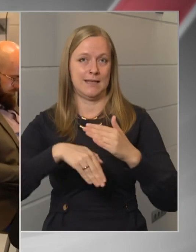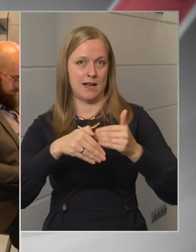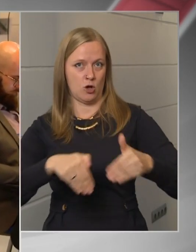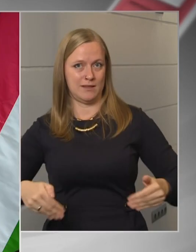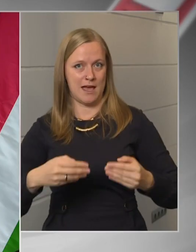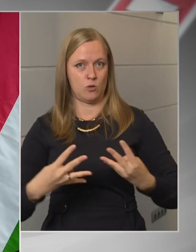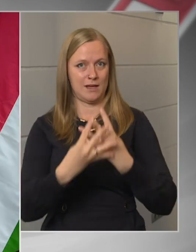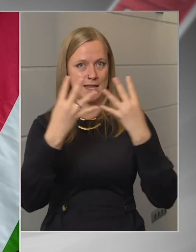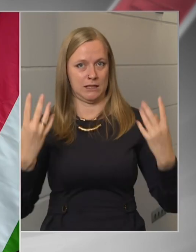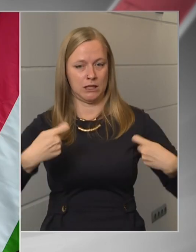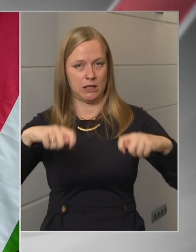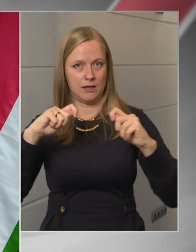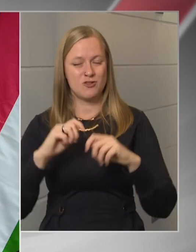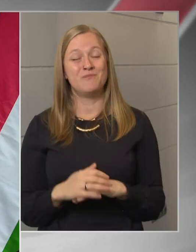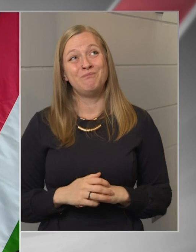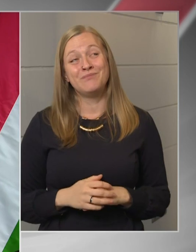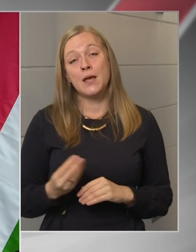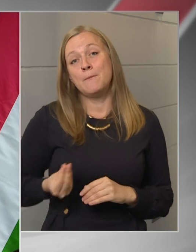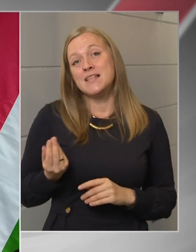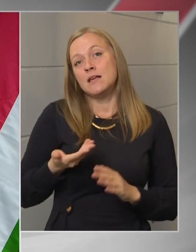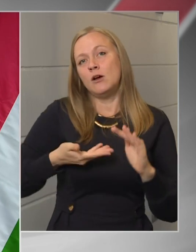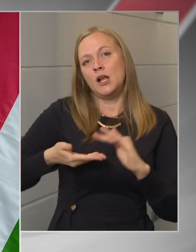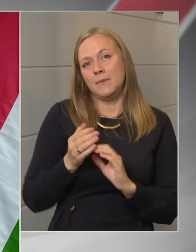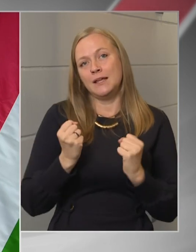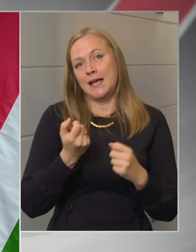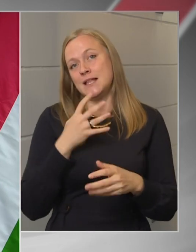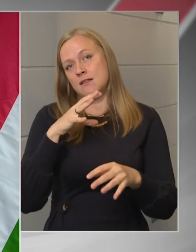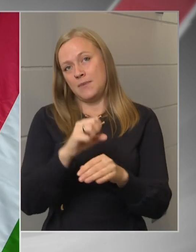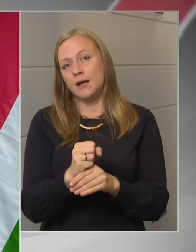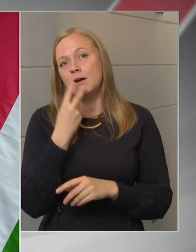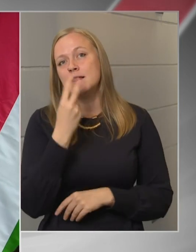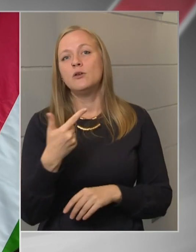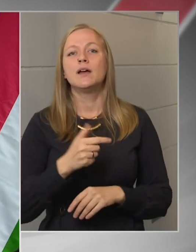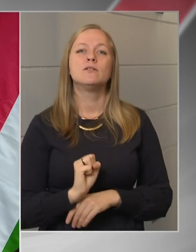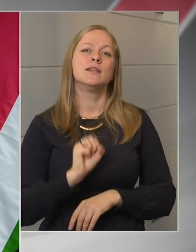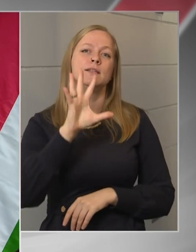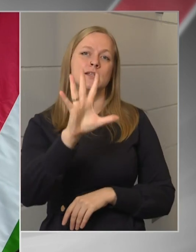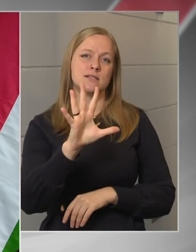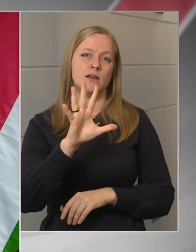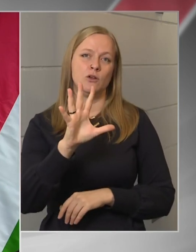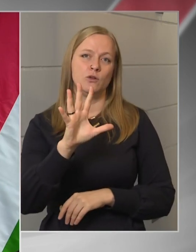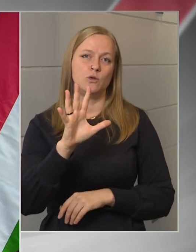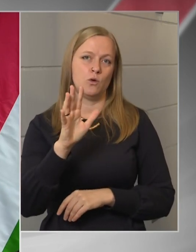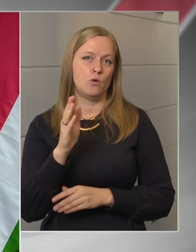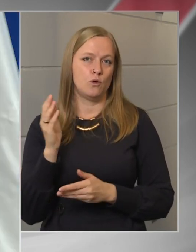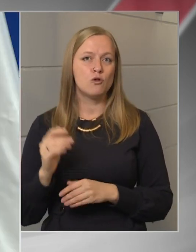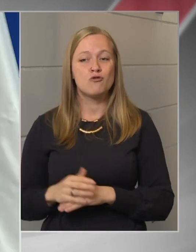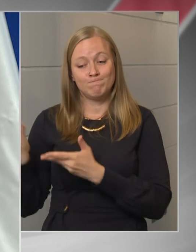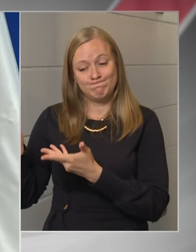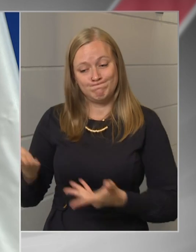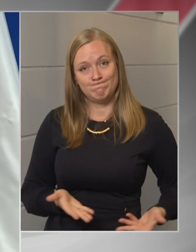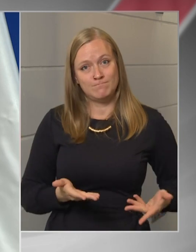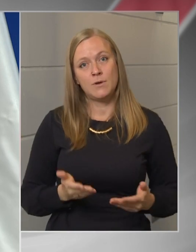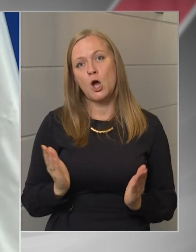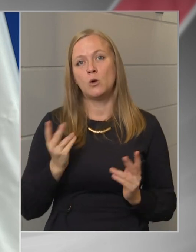Ez beszélek alapján nehéz megfejteni. Azt látjuk, hogy a 2015-ös Will Commons kultúróhoz képest,